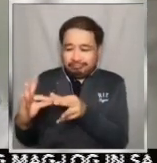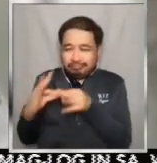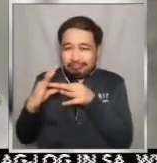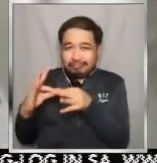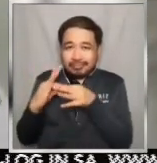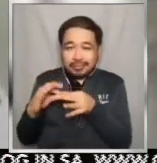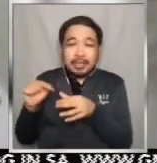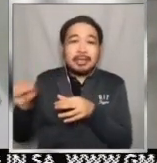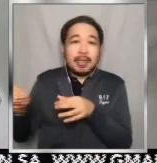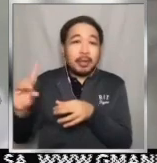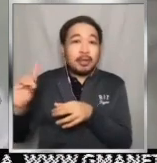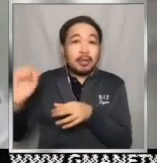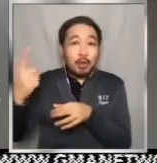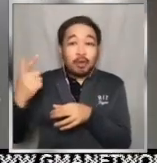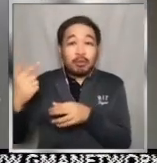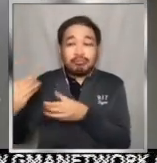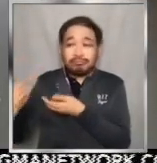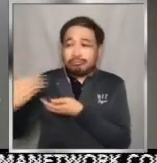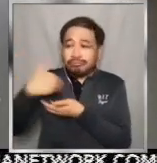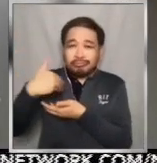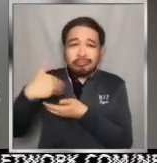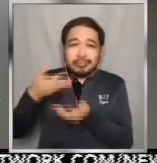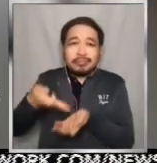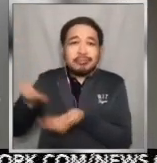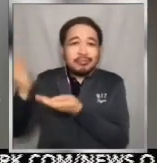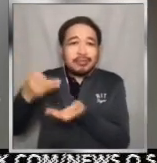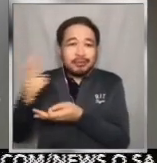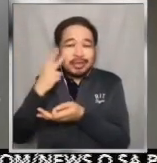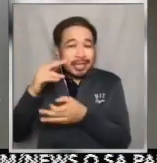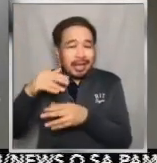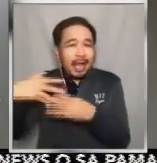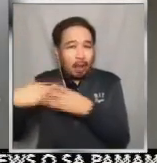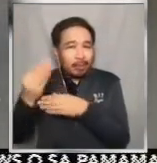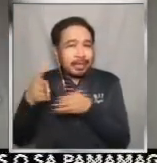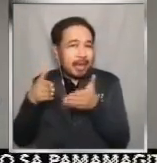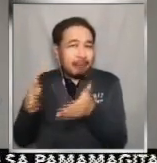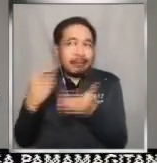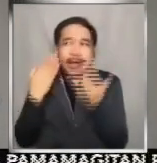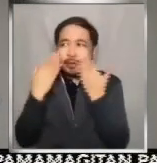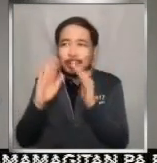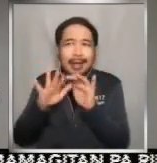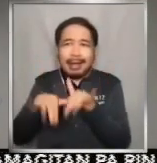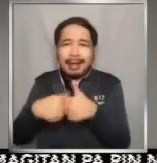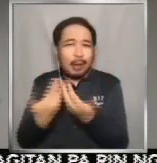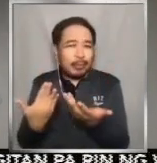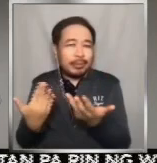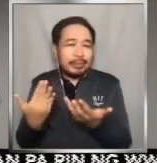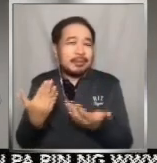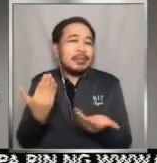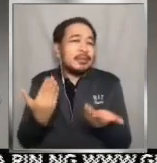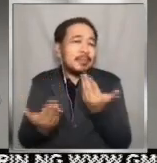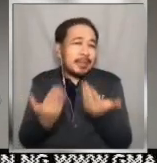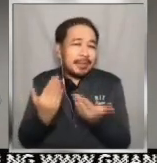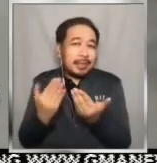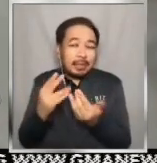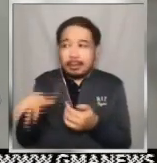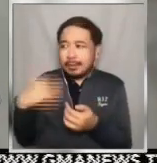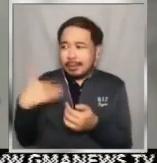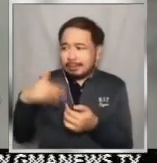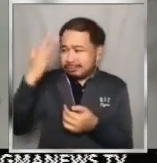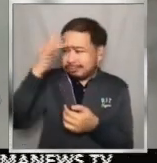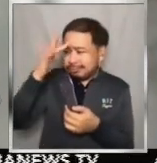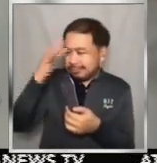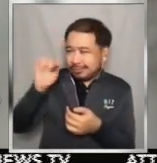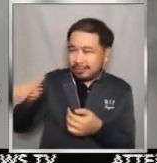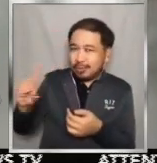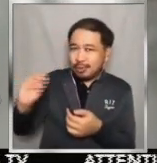sa kanto. Hindi ko alam ba paano nangyayari yon. So parang, ay, ang galing naman itong dog na to.